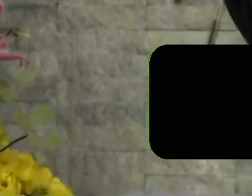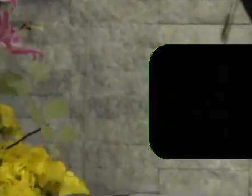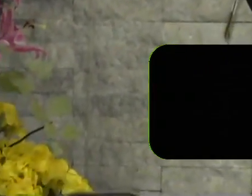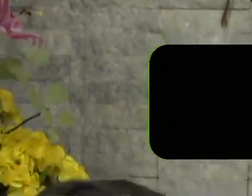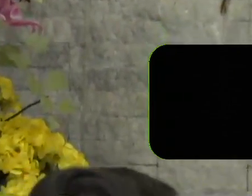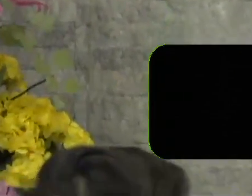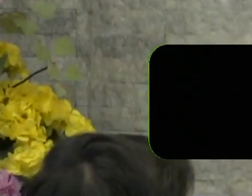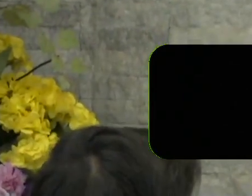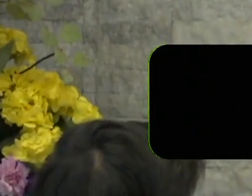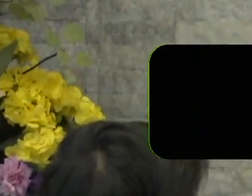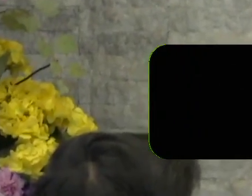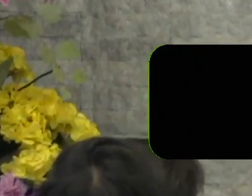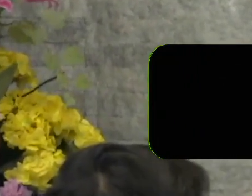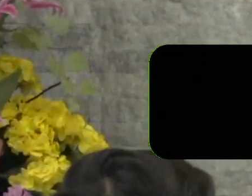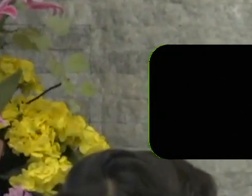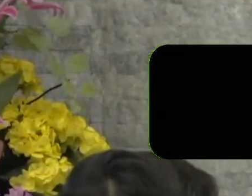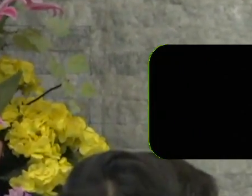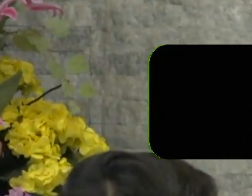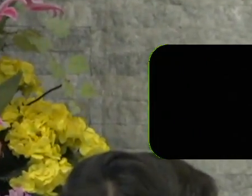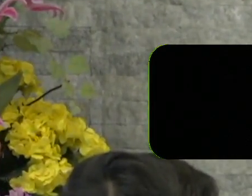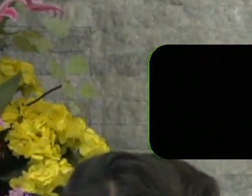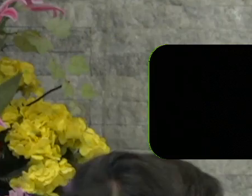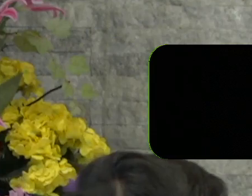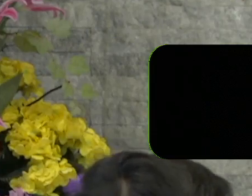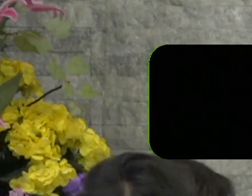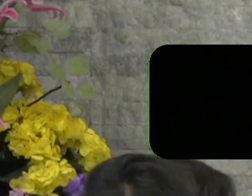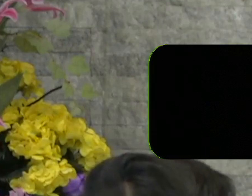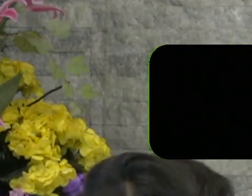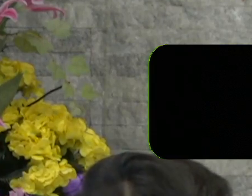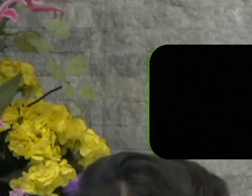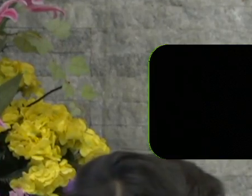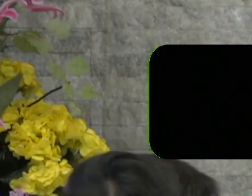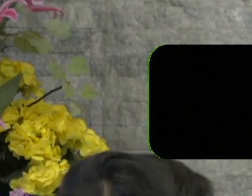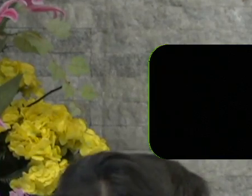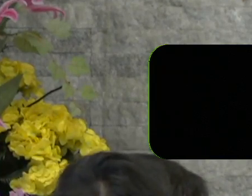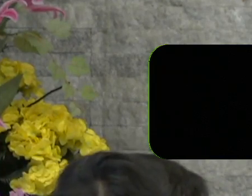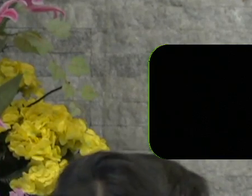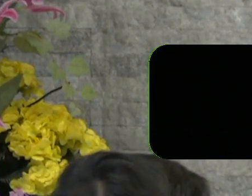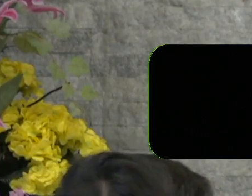beranugerah, beri dari Sion yang